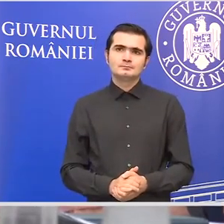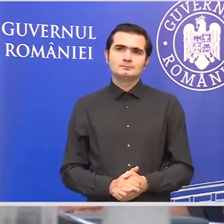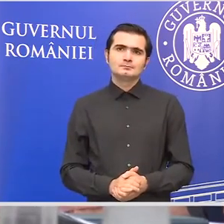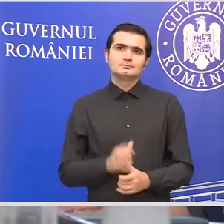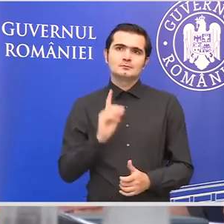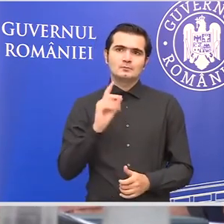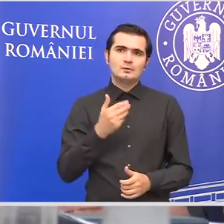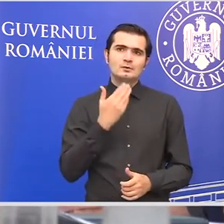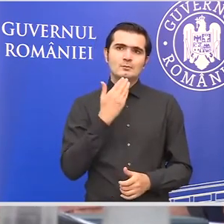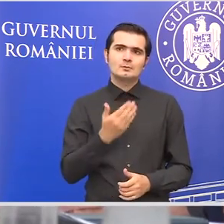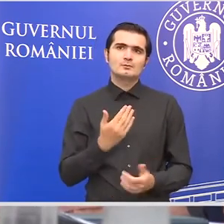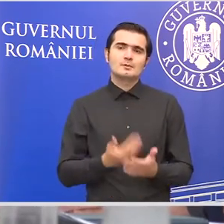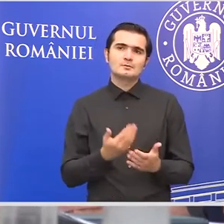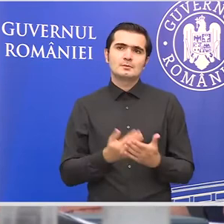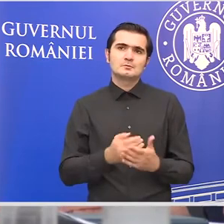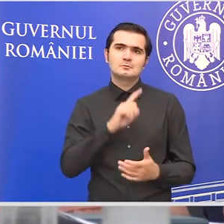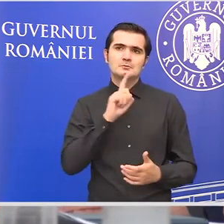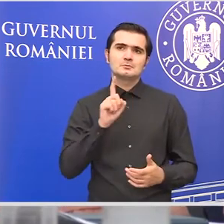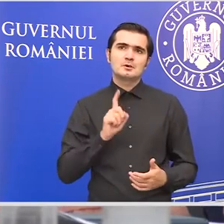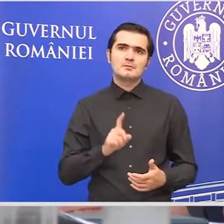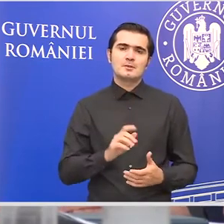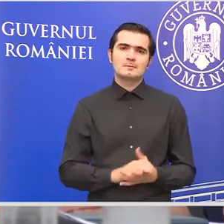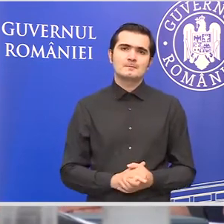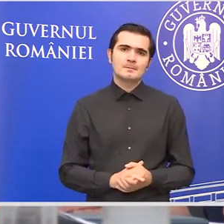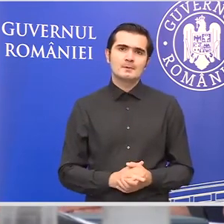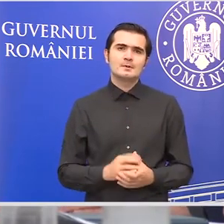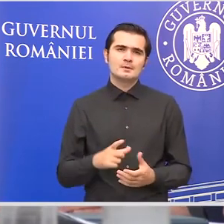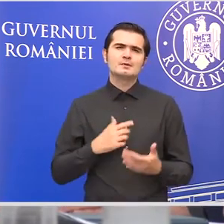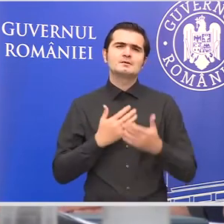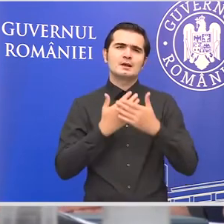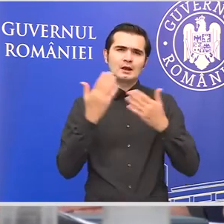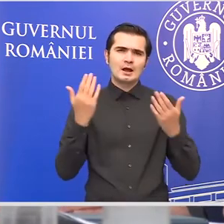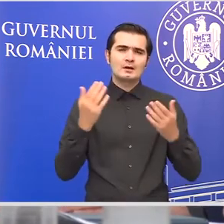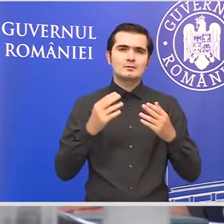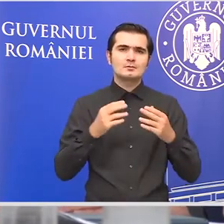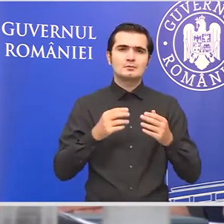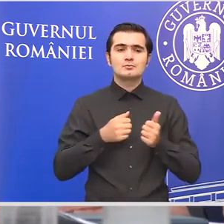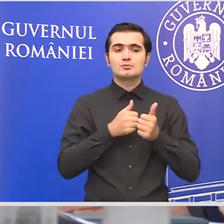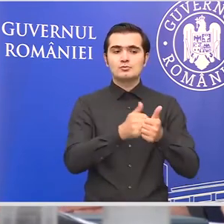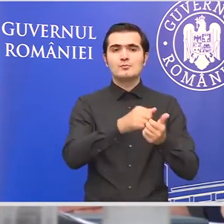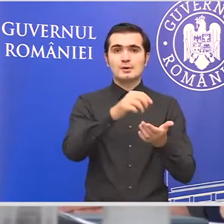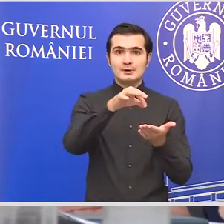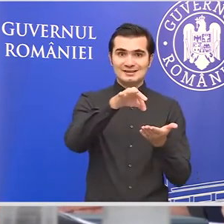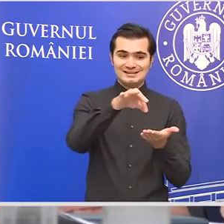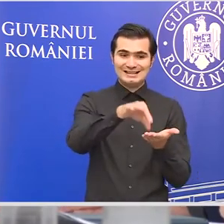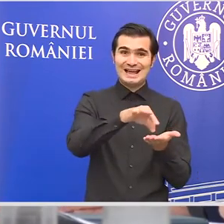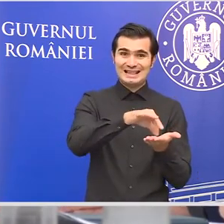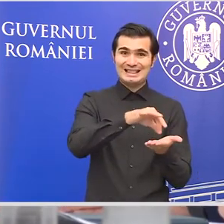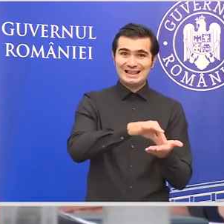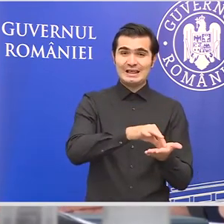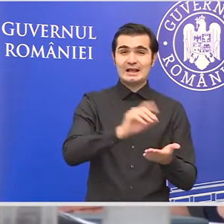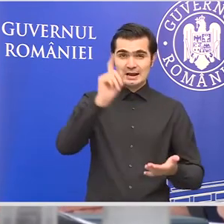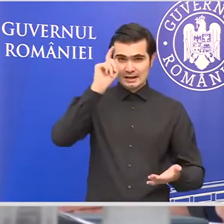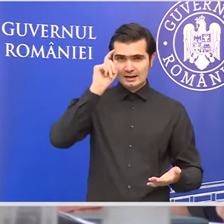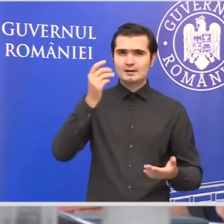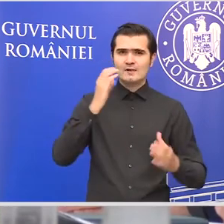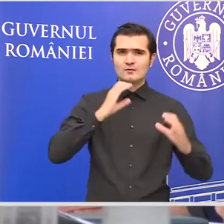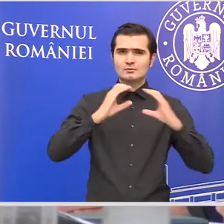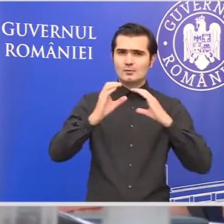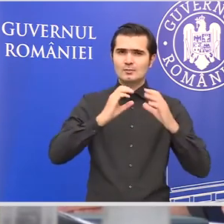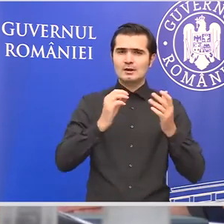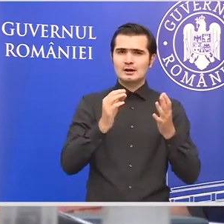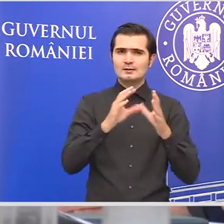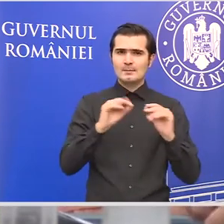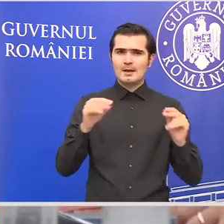Da, mulțumesc foarte mult pentru întrebare. În mod evident, după datele pe care deja cred că le-am comunicat de câteva